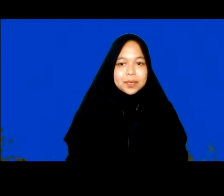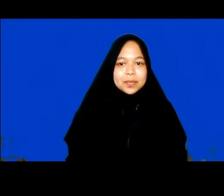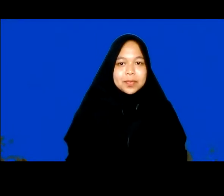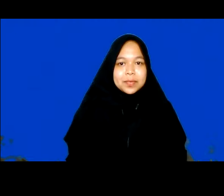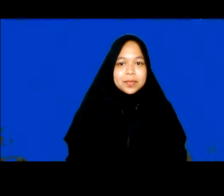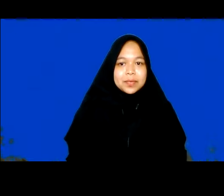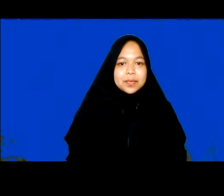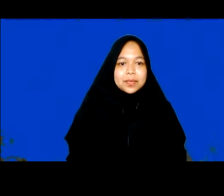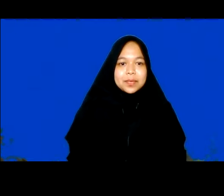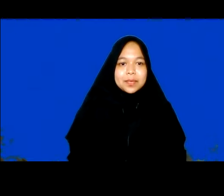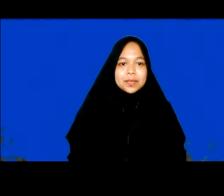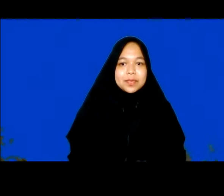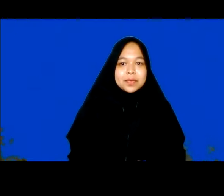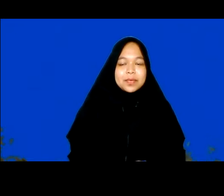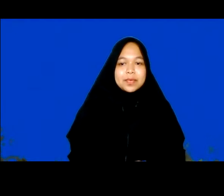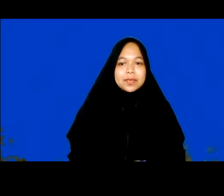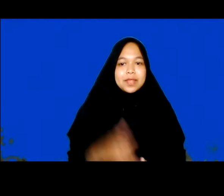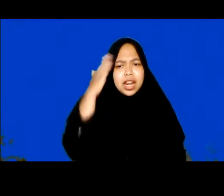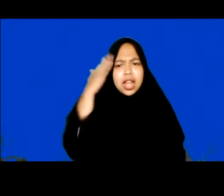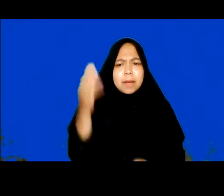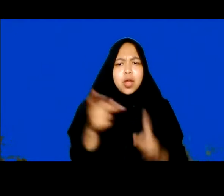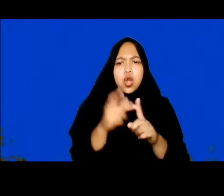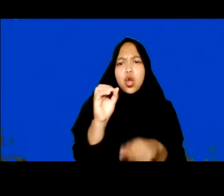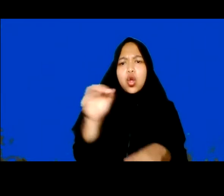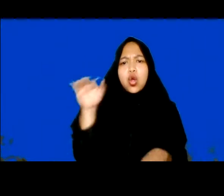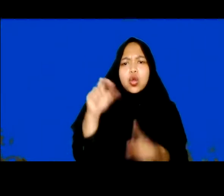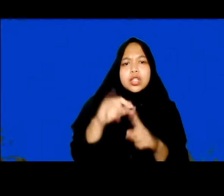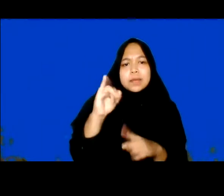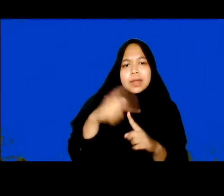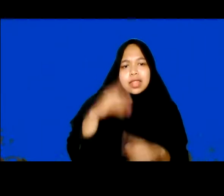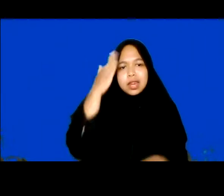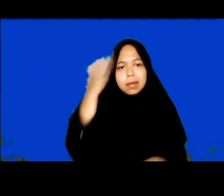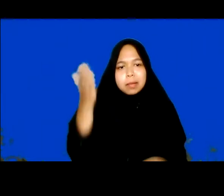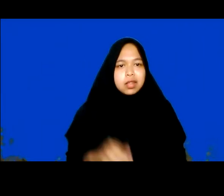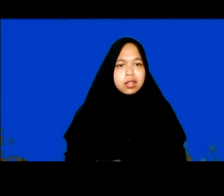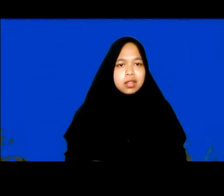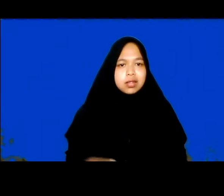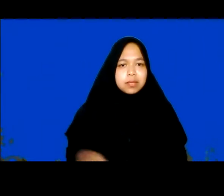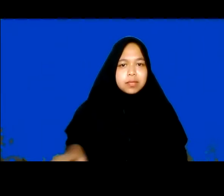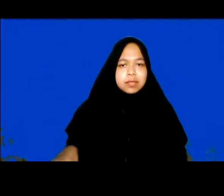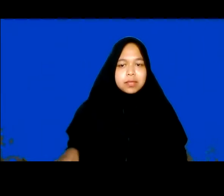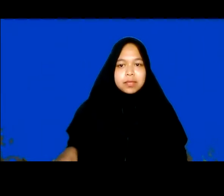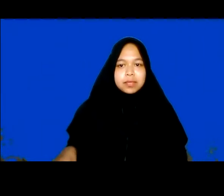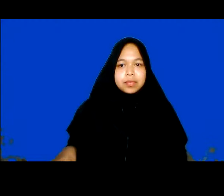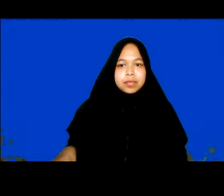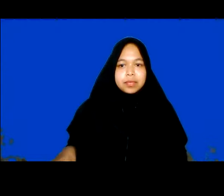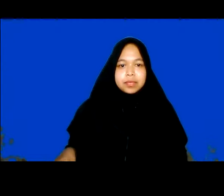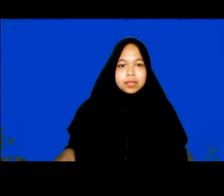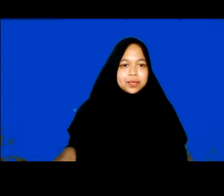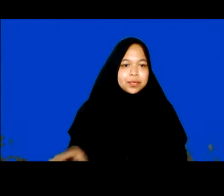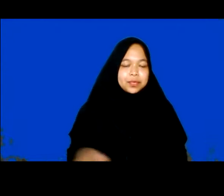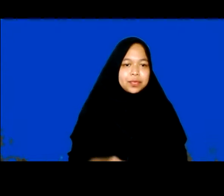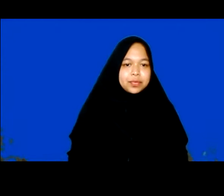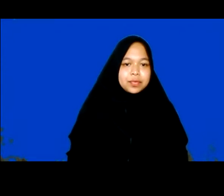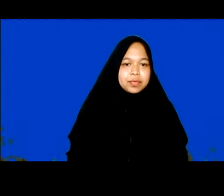Apa makna nama Hospet? Sebenarnya Hospet itu adalah House of Pirates. House of Pirates itu berdirinya